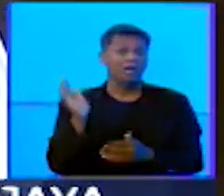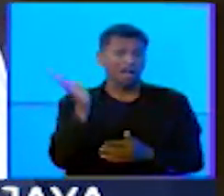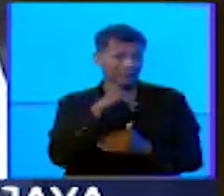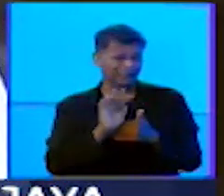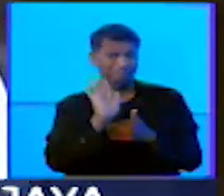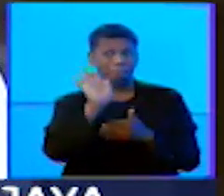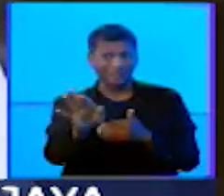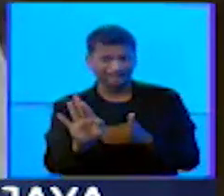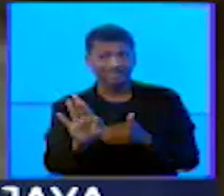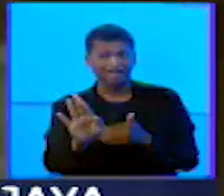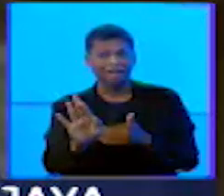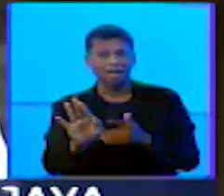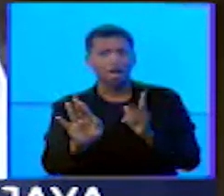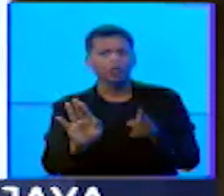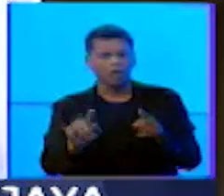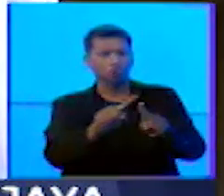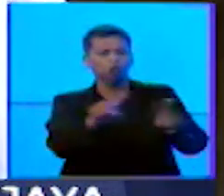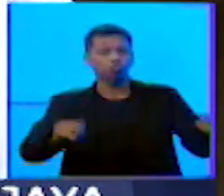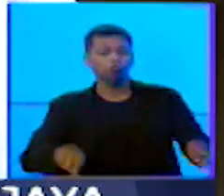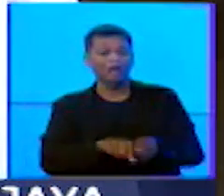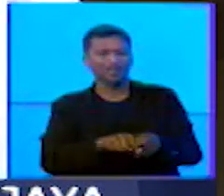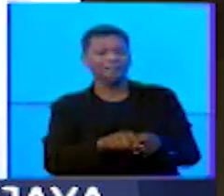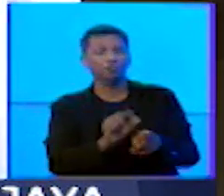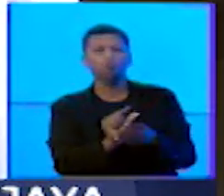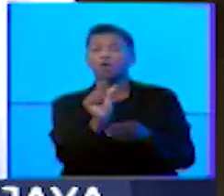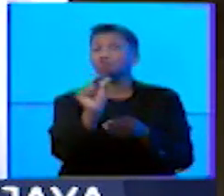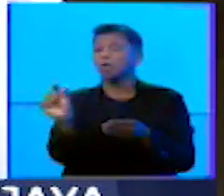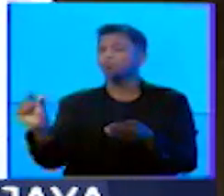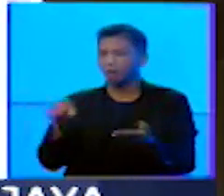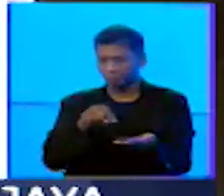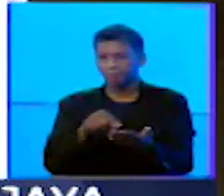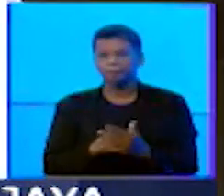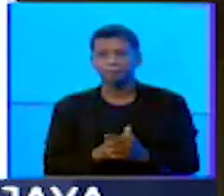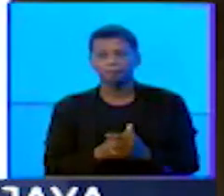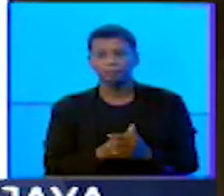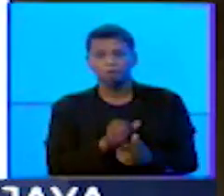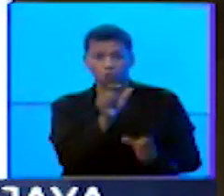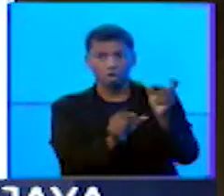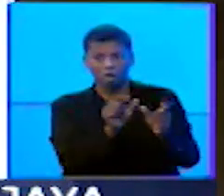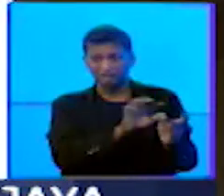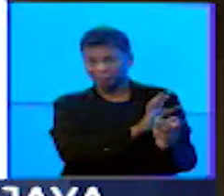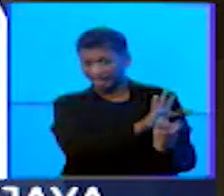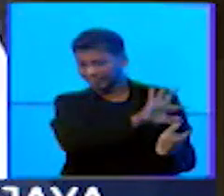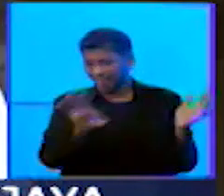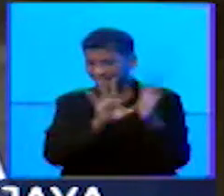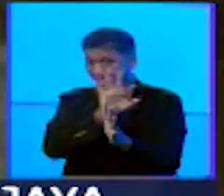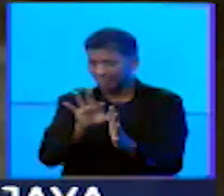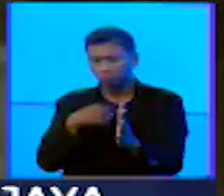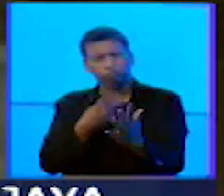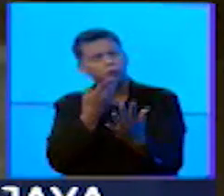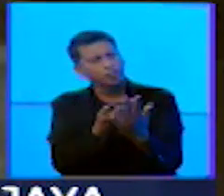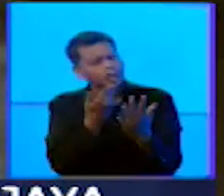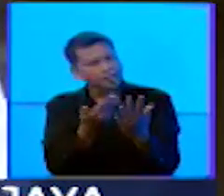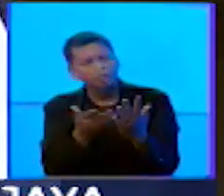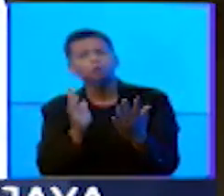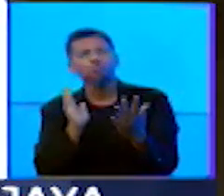undangan klarifikasi. Setelah hasil klarifikasi ini dilakukan dengan beberapa bukti, nanti baru akan